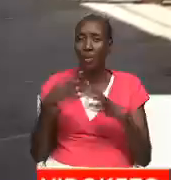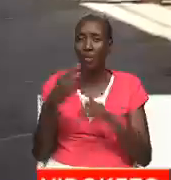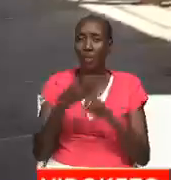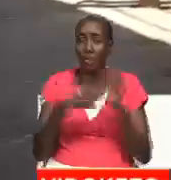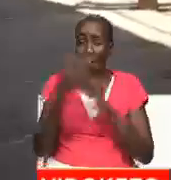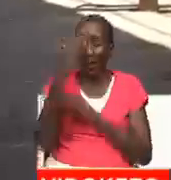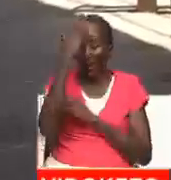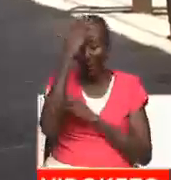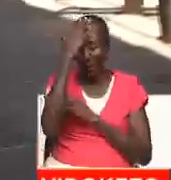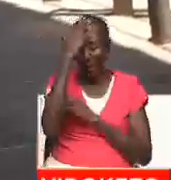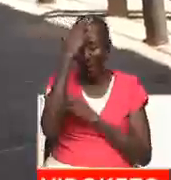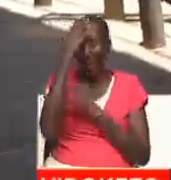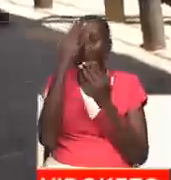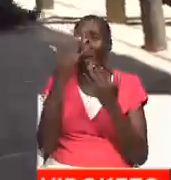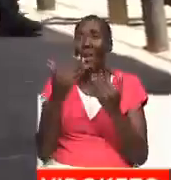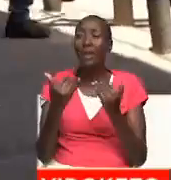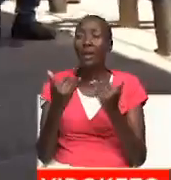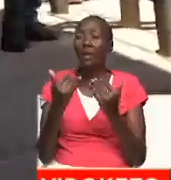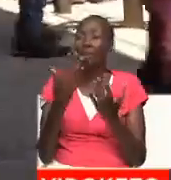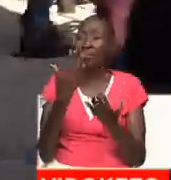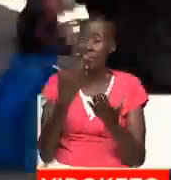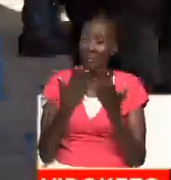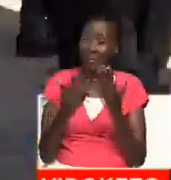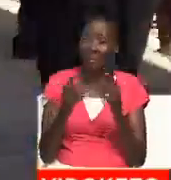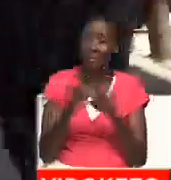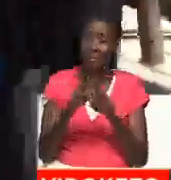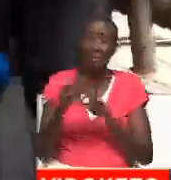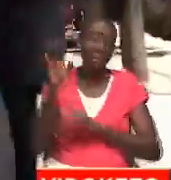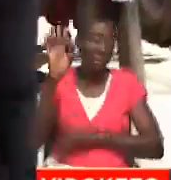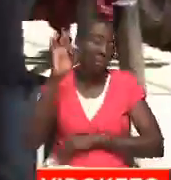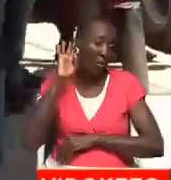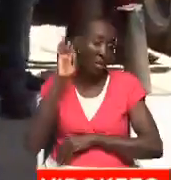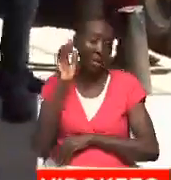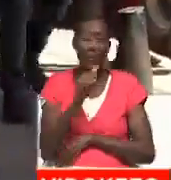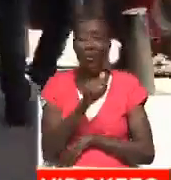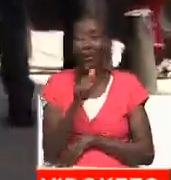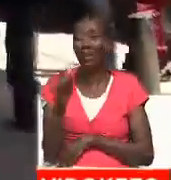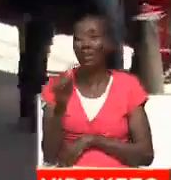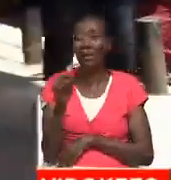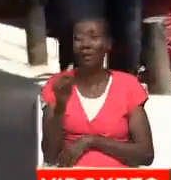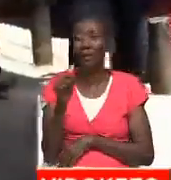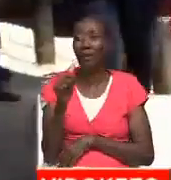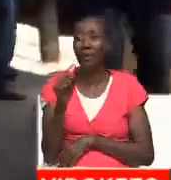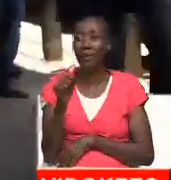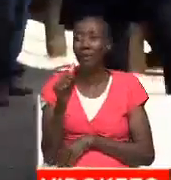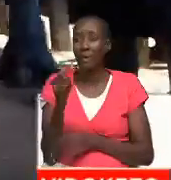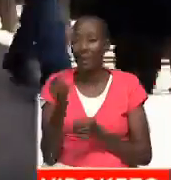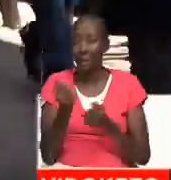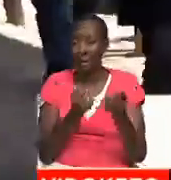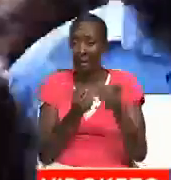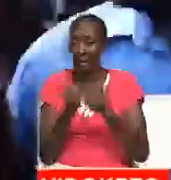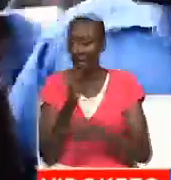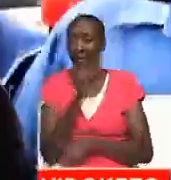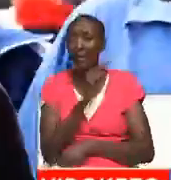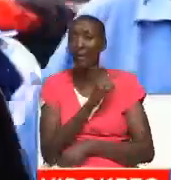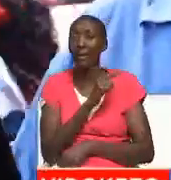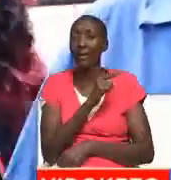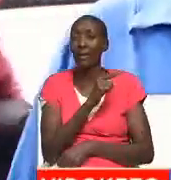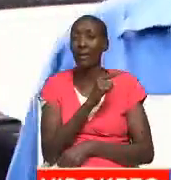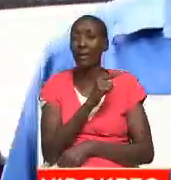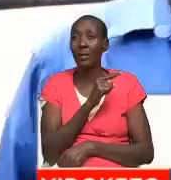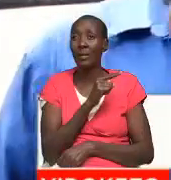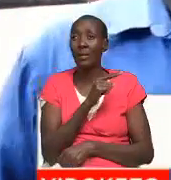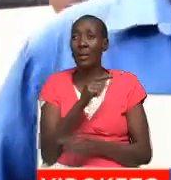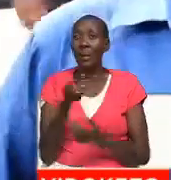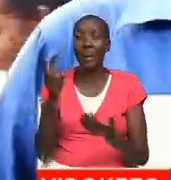Jumatatu, wahudumu hao sasa wanaonekana kutii amri hiyo. Gari inavaa kubeba watu 33,